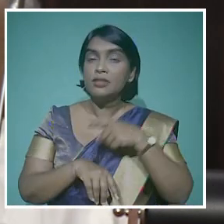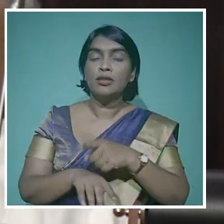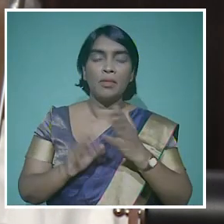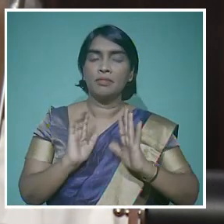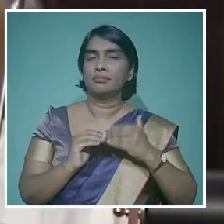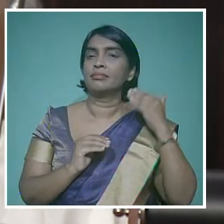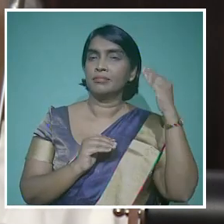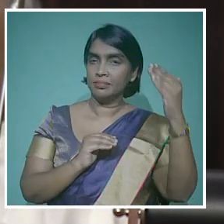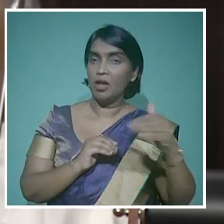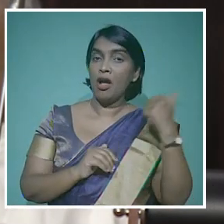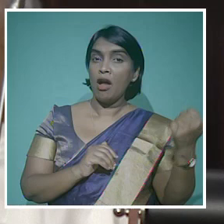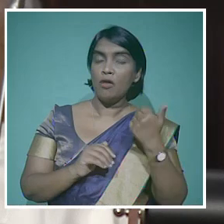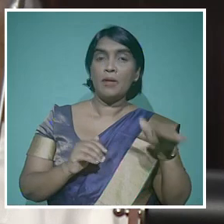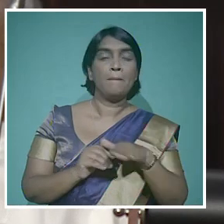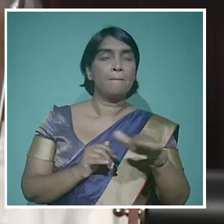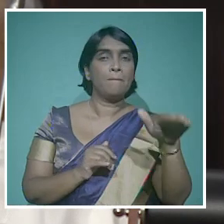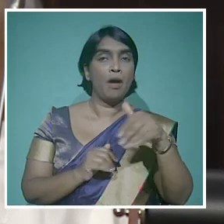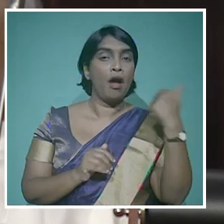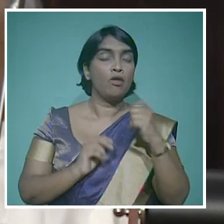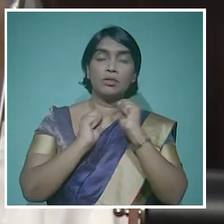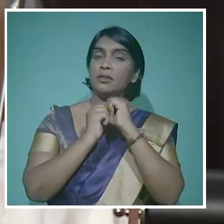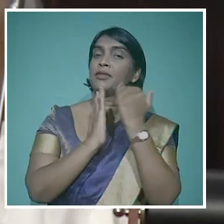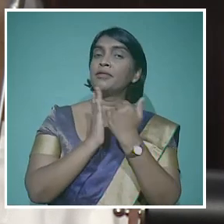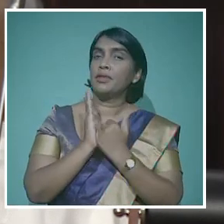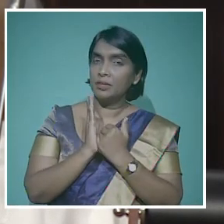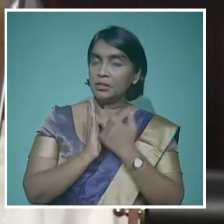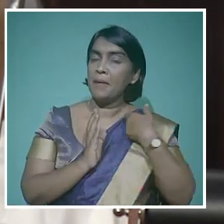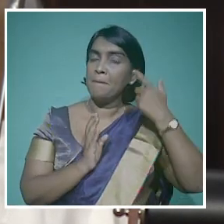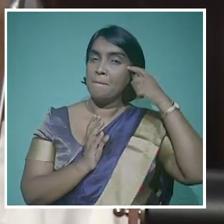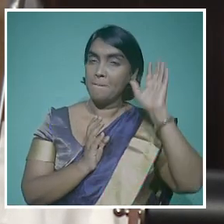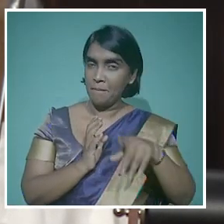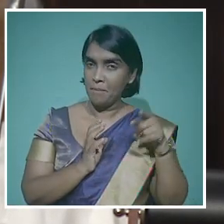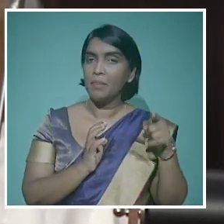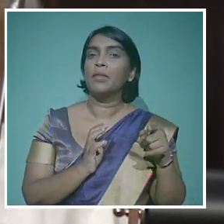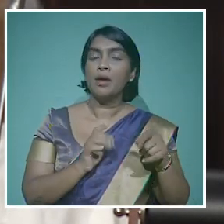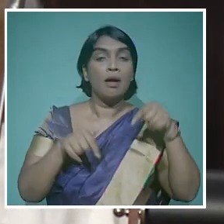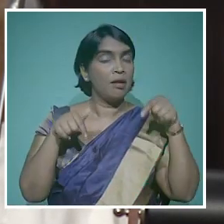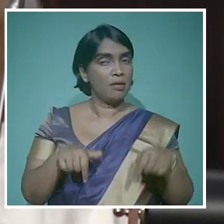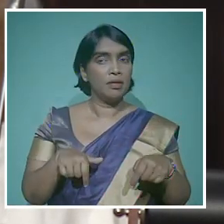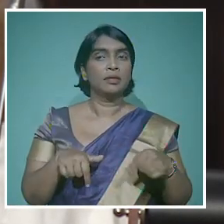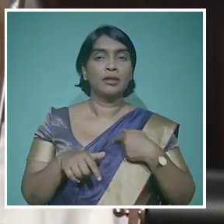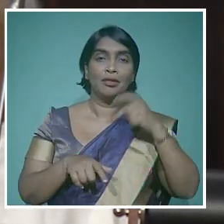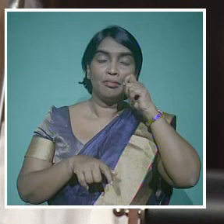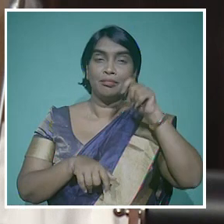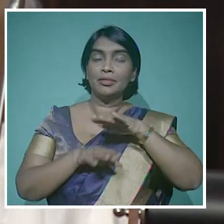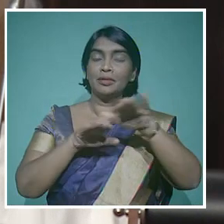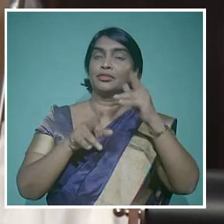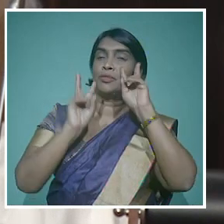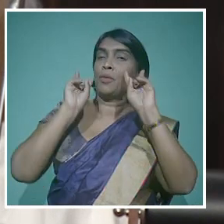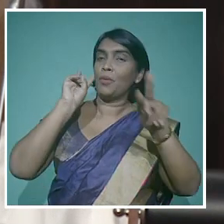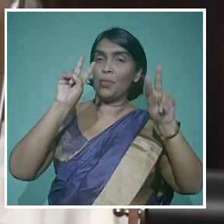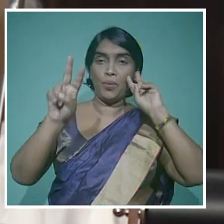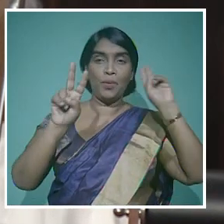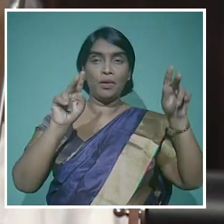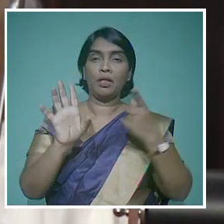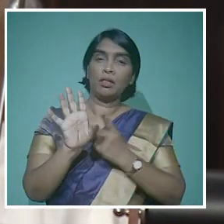ඔබ්බට ගිය අලුත් ප්‍රවේශයක්, අලුත් වැඩපිළිවෙලක් බලාපොරොත්තු වෙනවා. අද මහජන ගැලරිය දෙස බැලුවාම